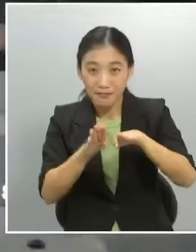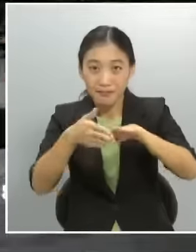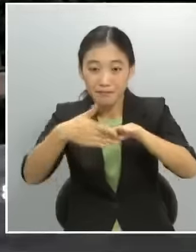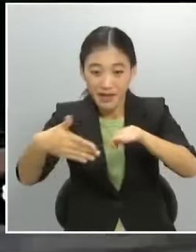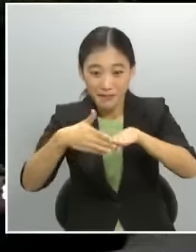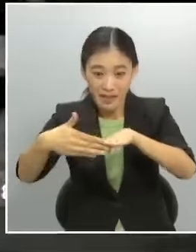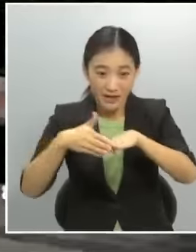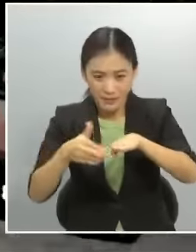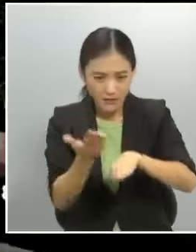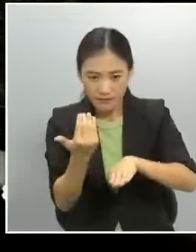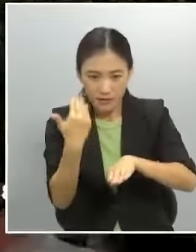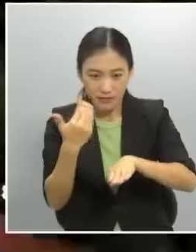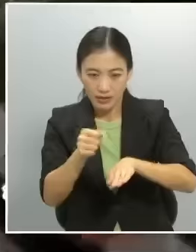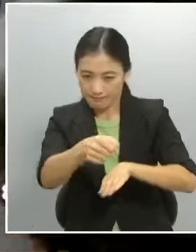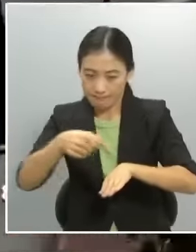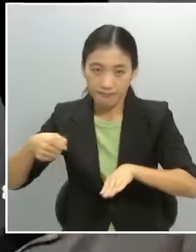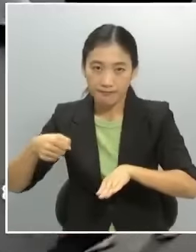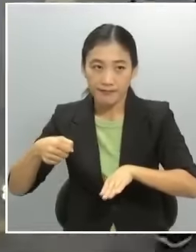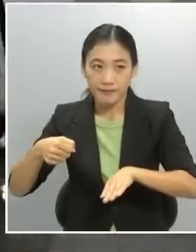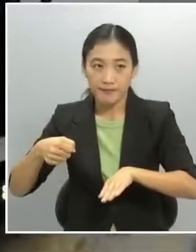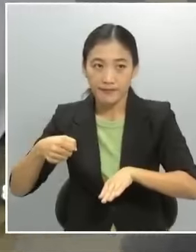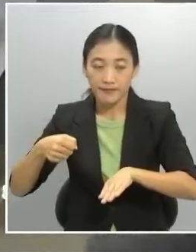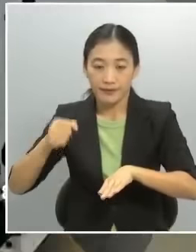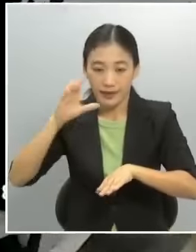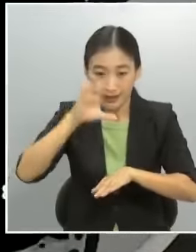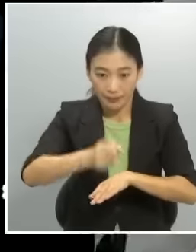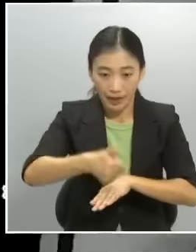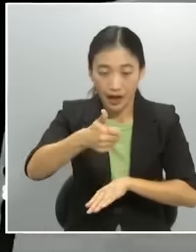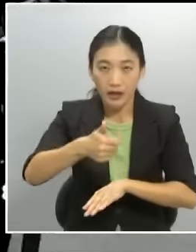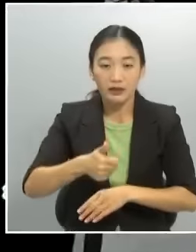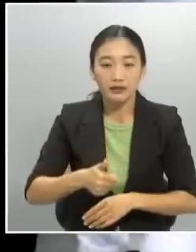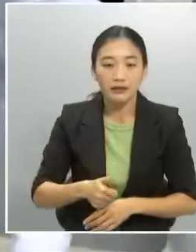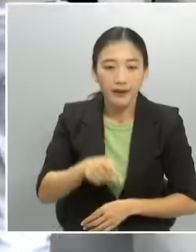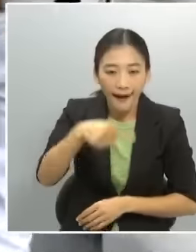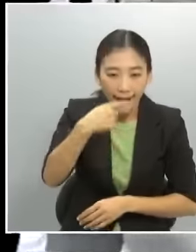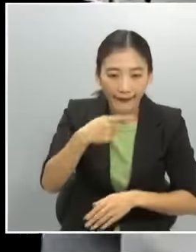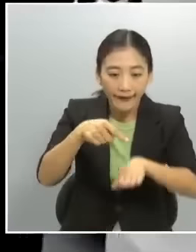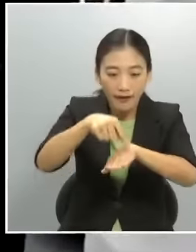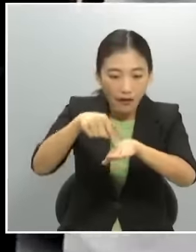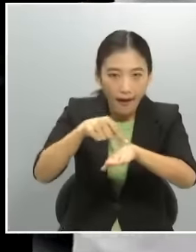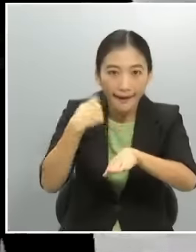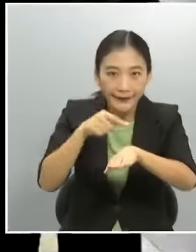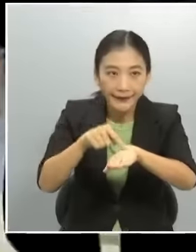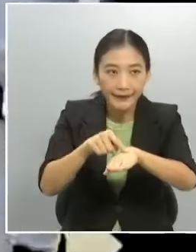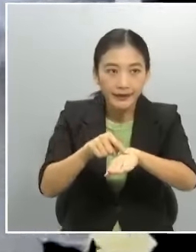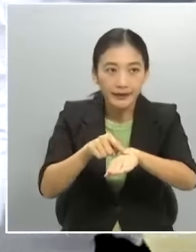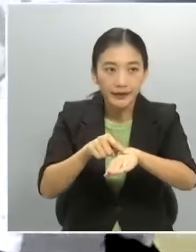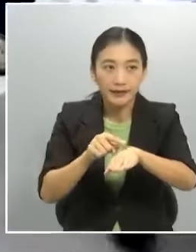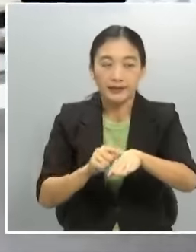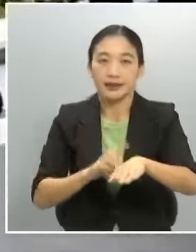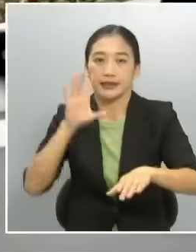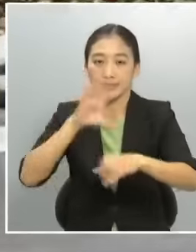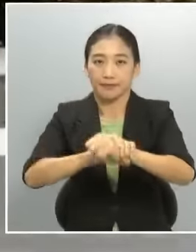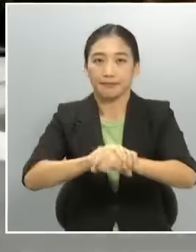นี ่เอามานี ่ลงมา บนรถมีใคร ทำอะไร เอาลงมา ไ หนควบคุมตัวไ ว้ลงม